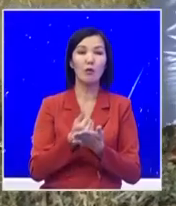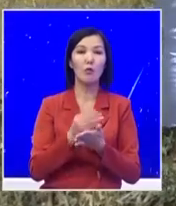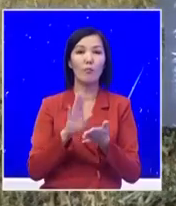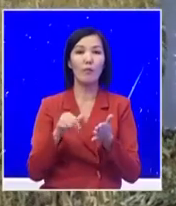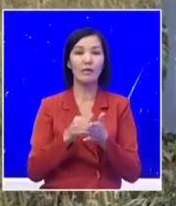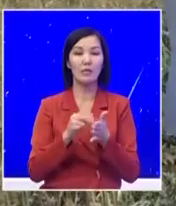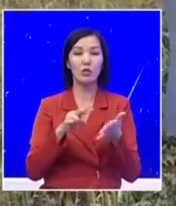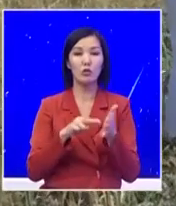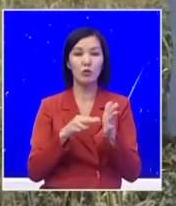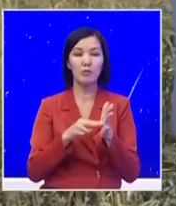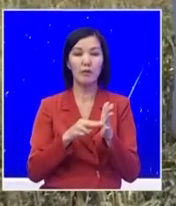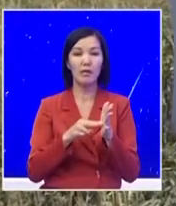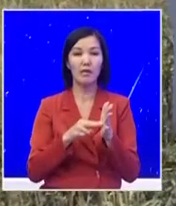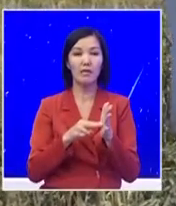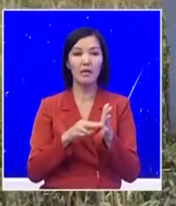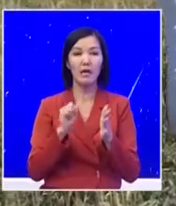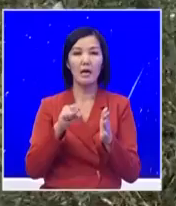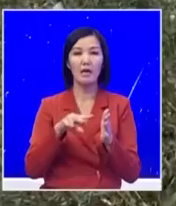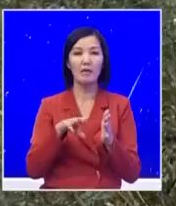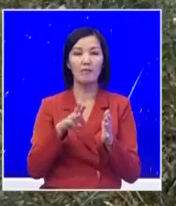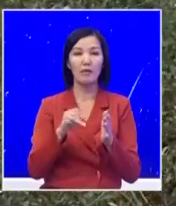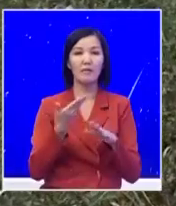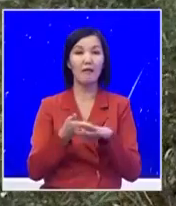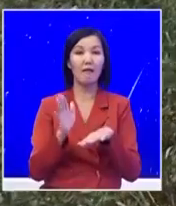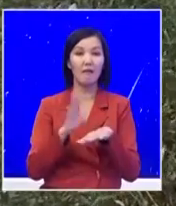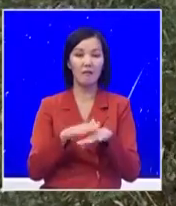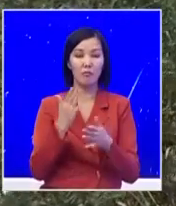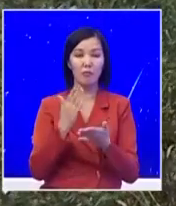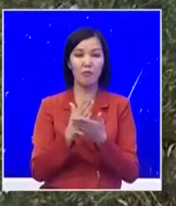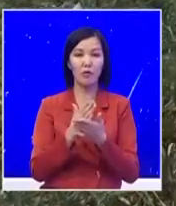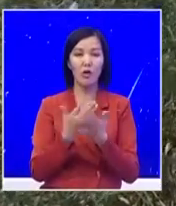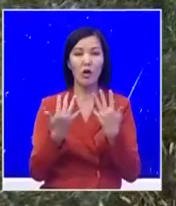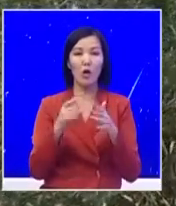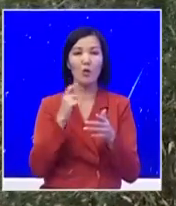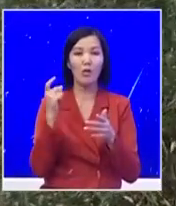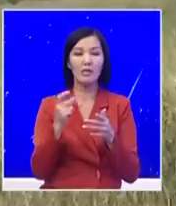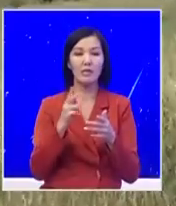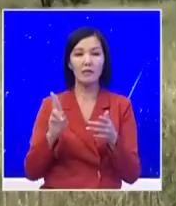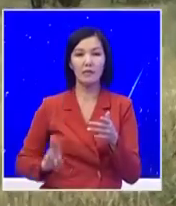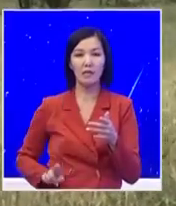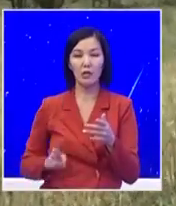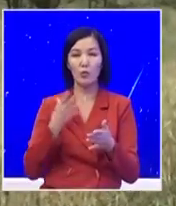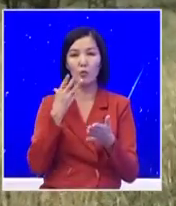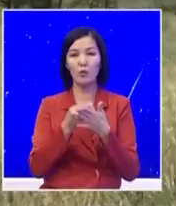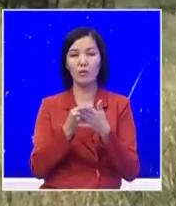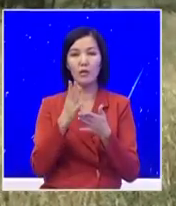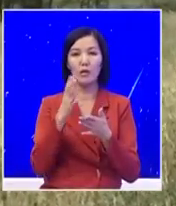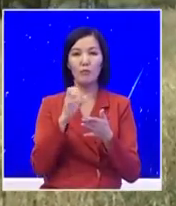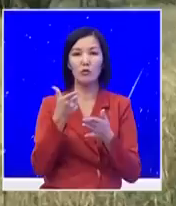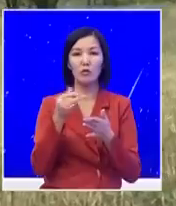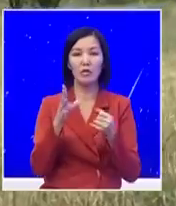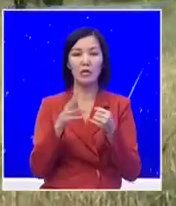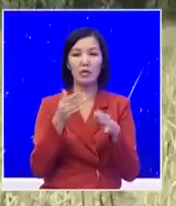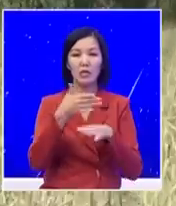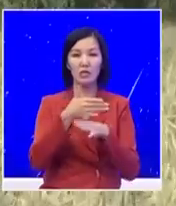керек. Алайда Алмас Апсамбетов үшін бұл оңай болмайын деп тұр. Шаруашылық басшысы өзіне тиесілі 500 гектар жердің